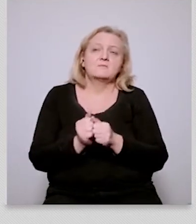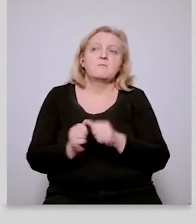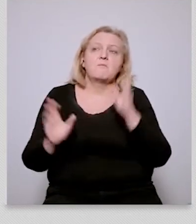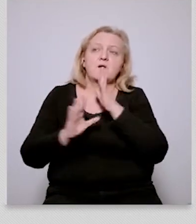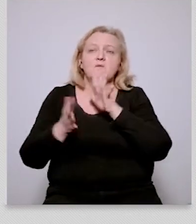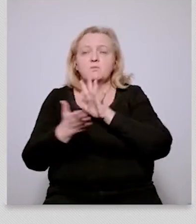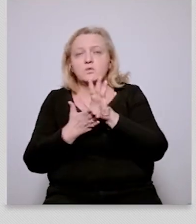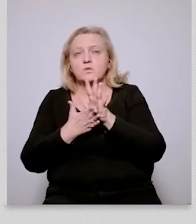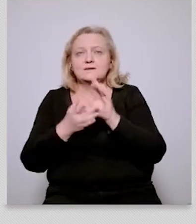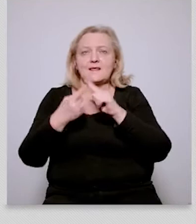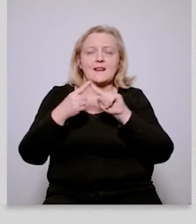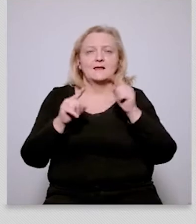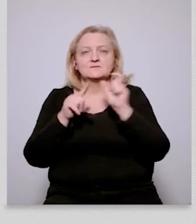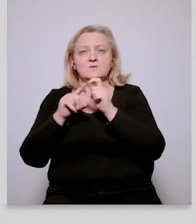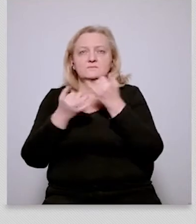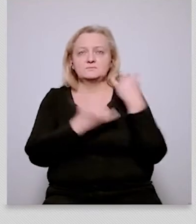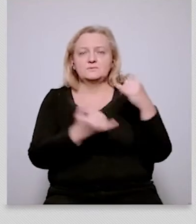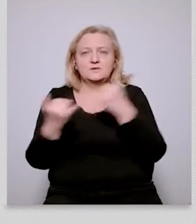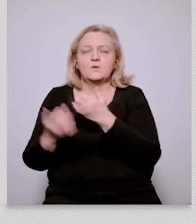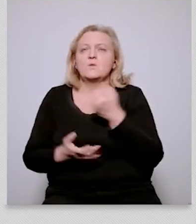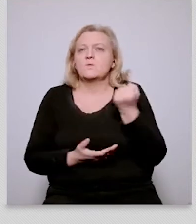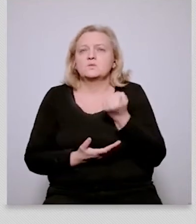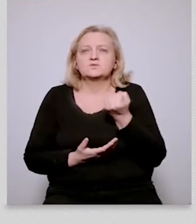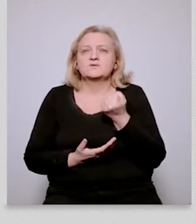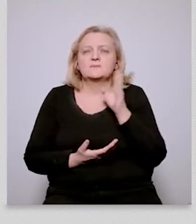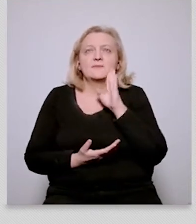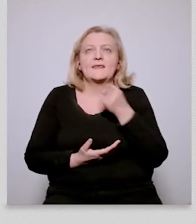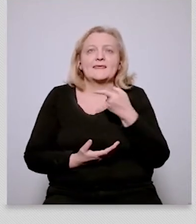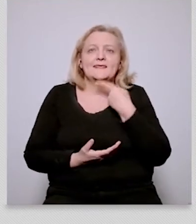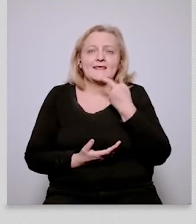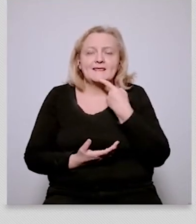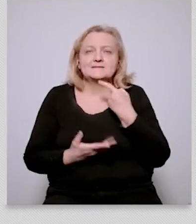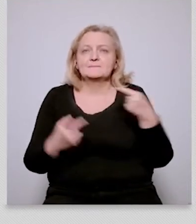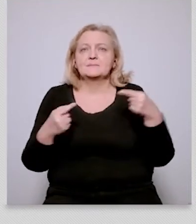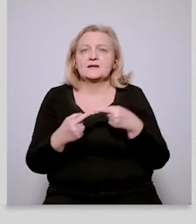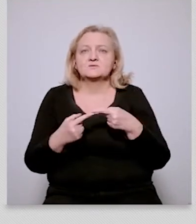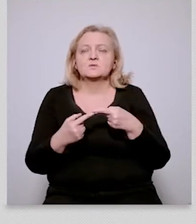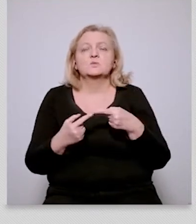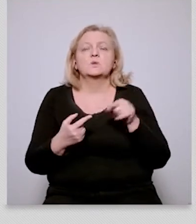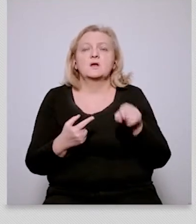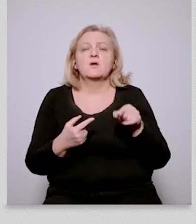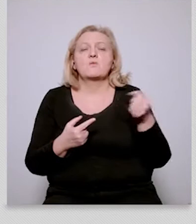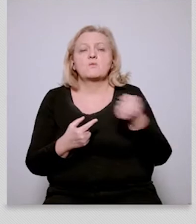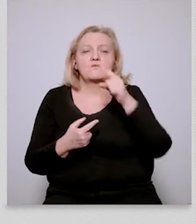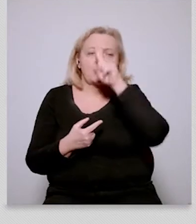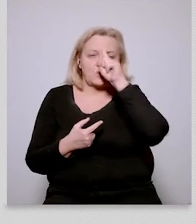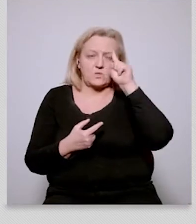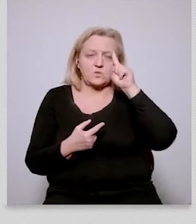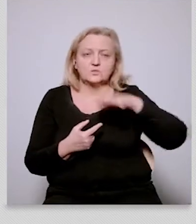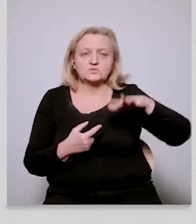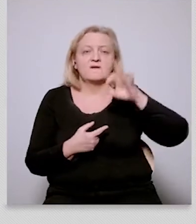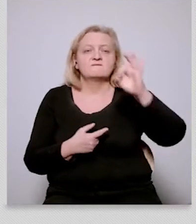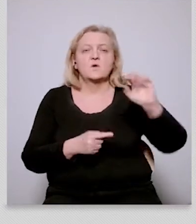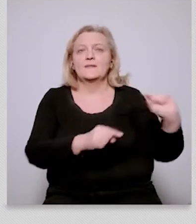powietrza, posługując się jakby takim językiem, jakiego używają ludzie w swoich